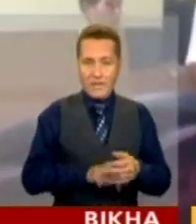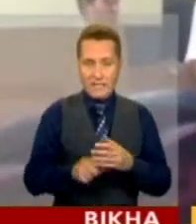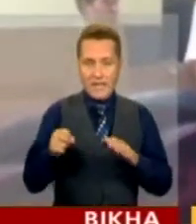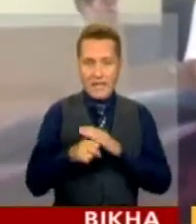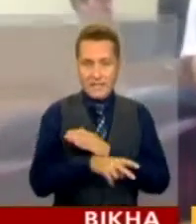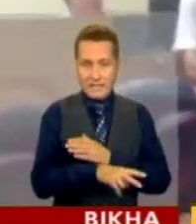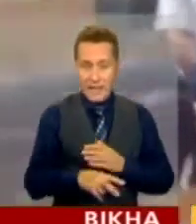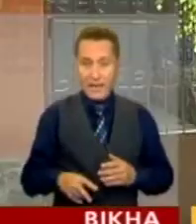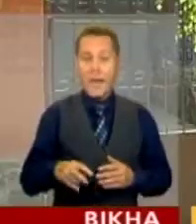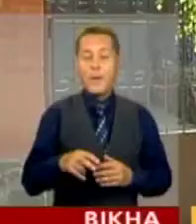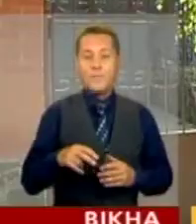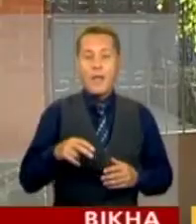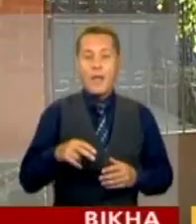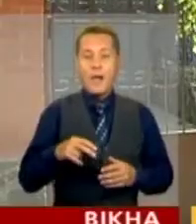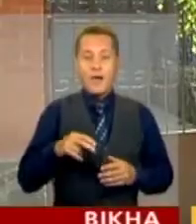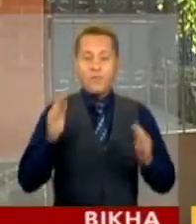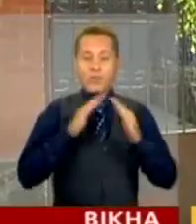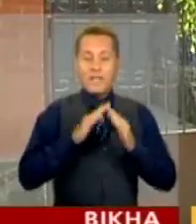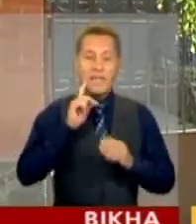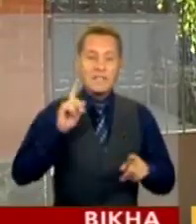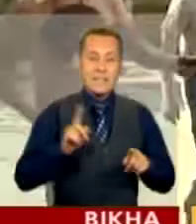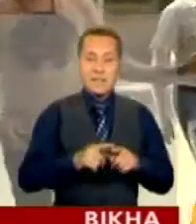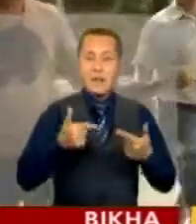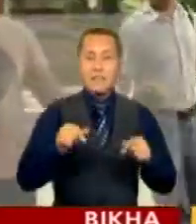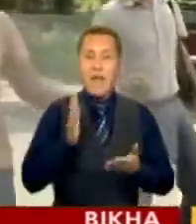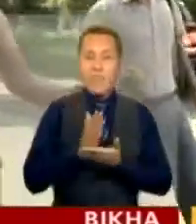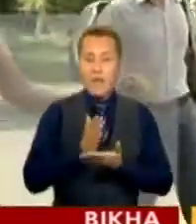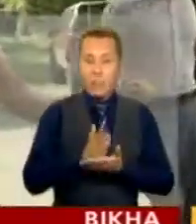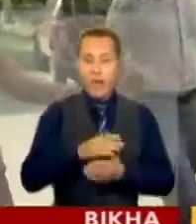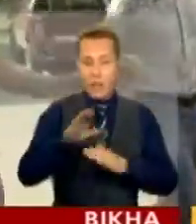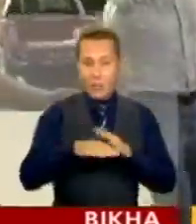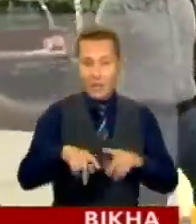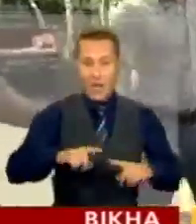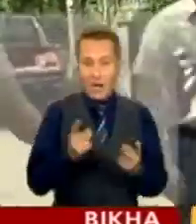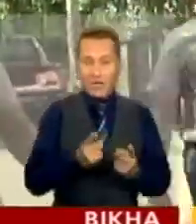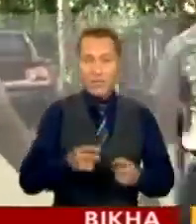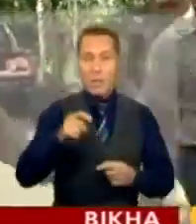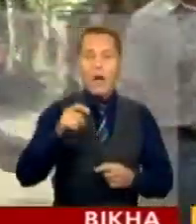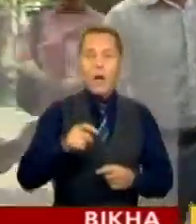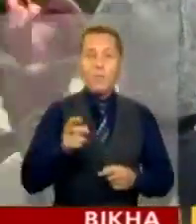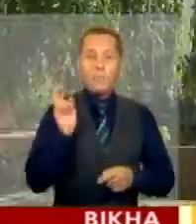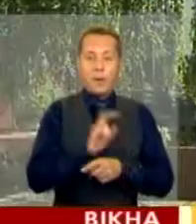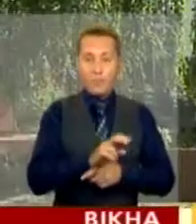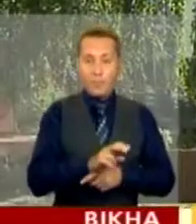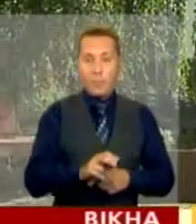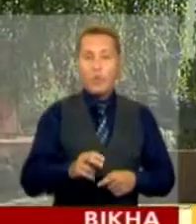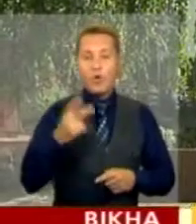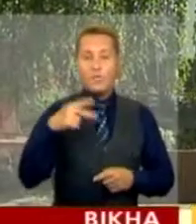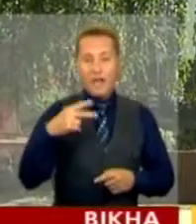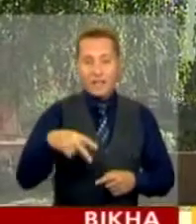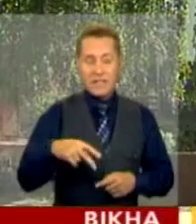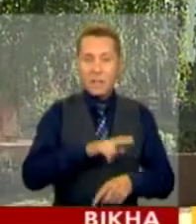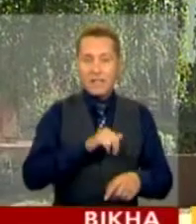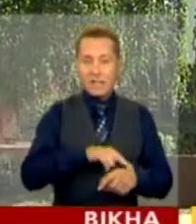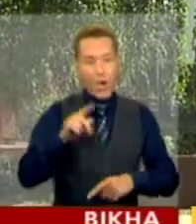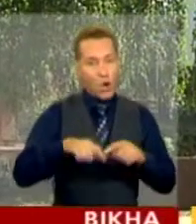контролю надійшов сигнал тривоги. У будинок сестри Мельника, де він і перебував під арештом, приїхало одразу понад два десятки міліціонерів. Родичі ректора не